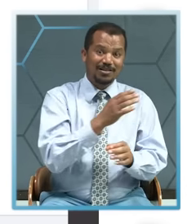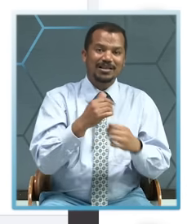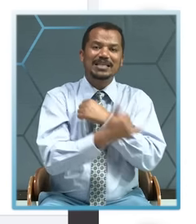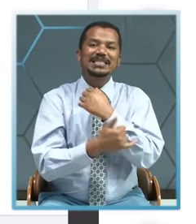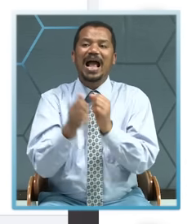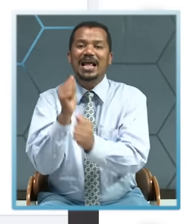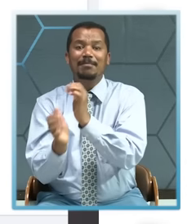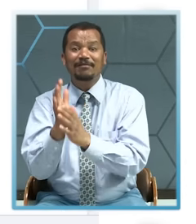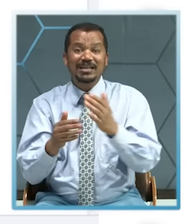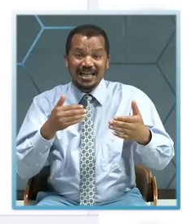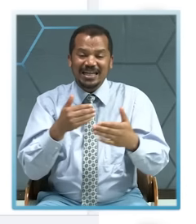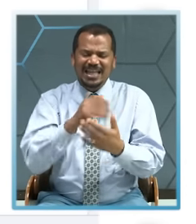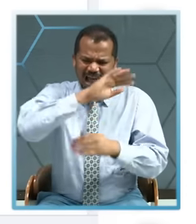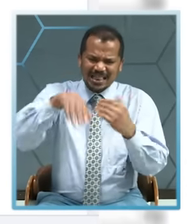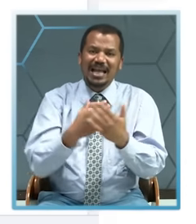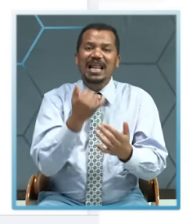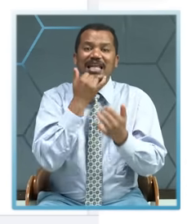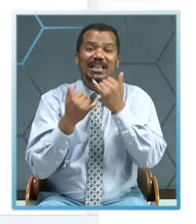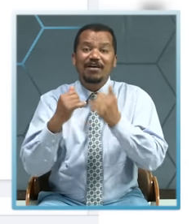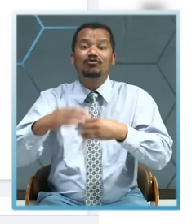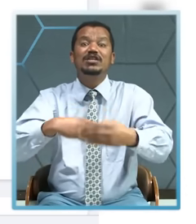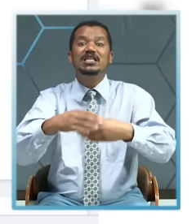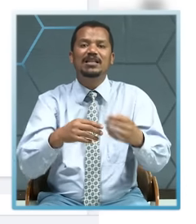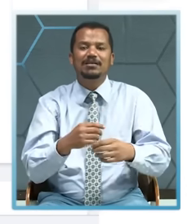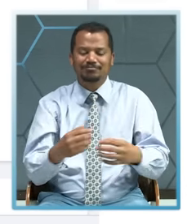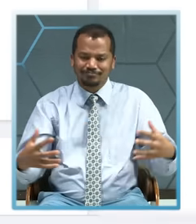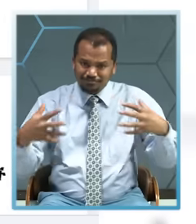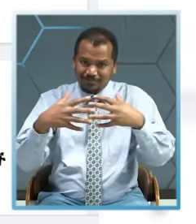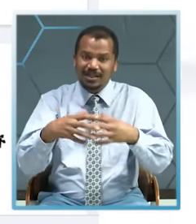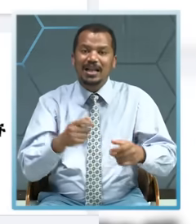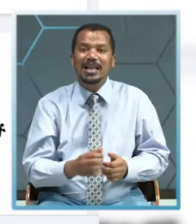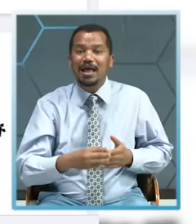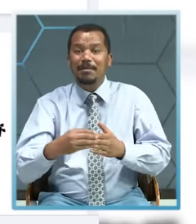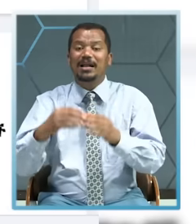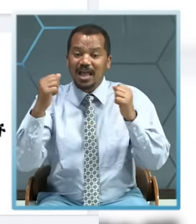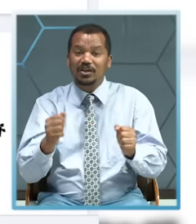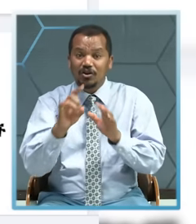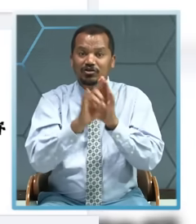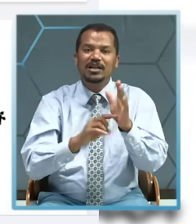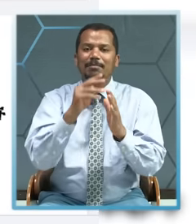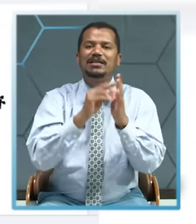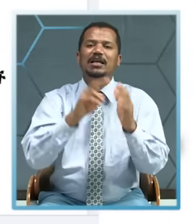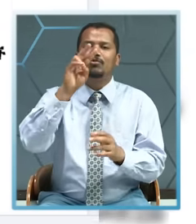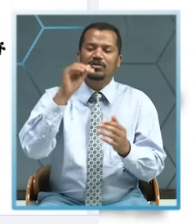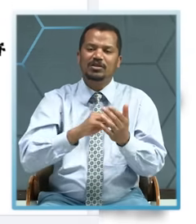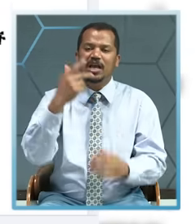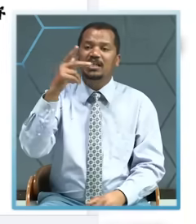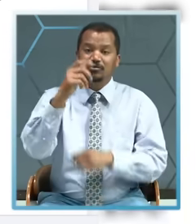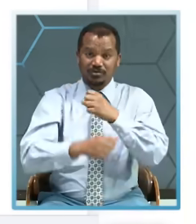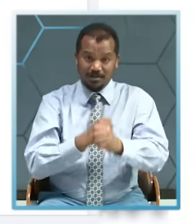ከመፈጸሙ በፊት እስከ ሀገር የማፍረስ የደረሰ አጠቃላይ የጥፋቱን ሂደት በተቀናጀ መልኩ ለመምራት ያስችለው ዘንድ